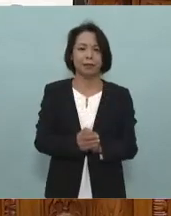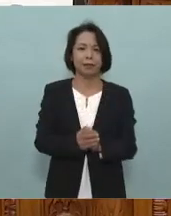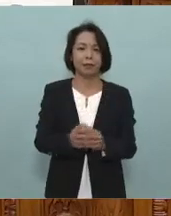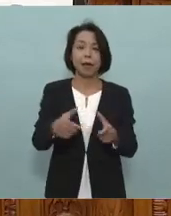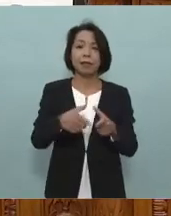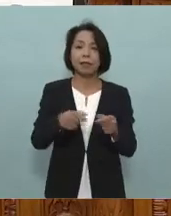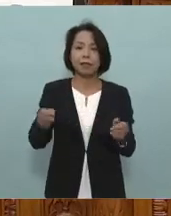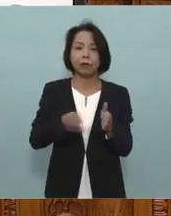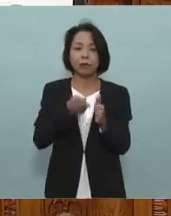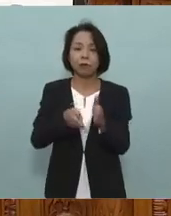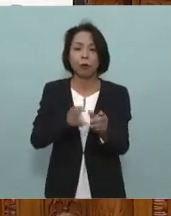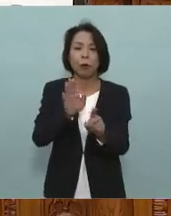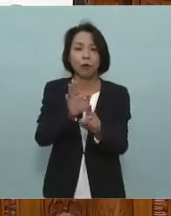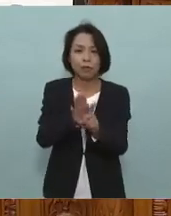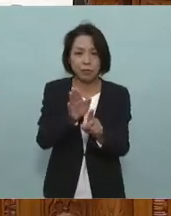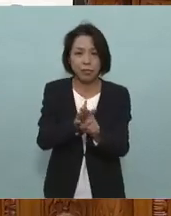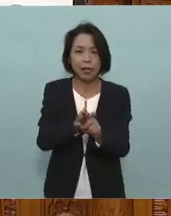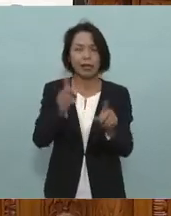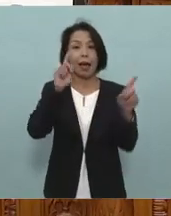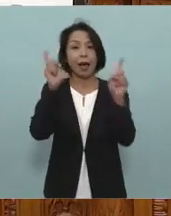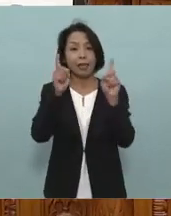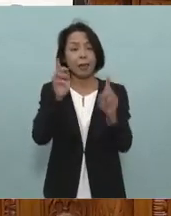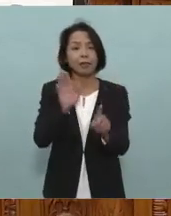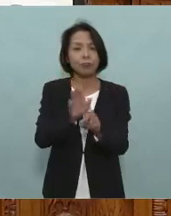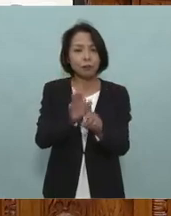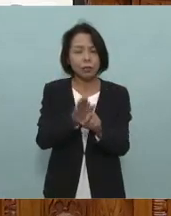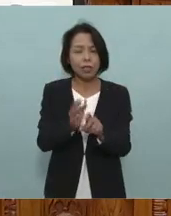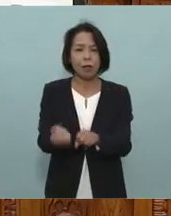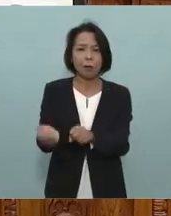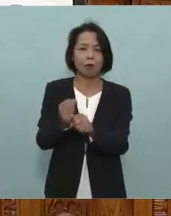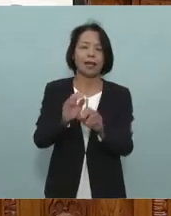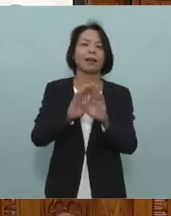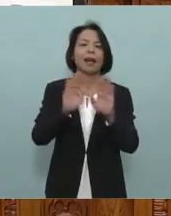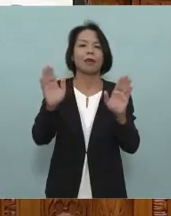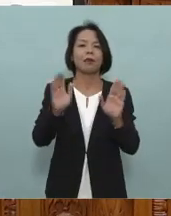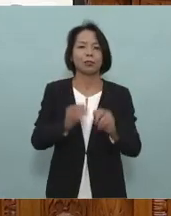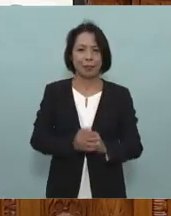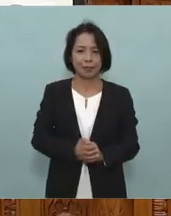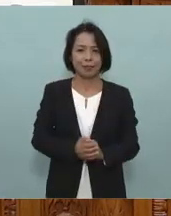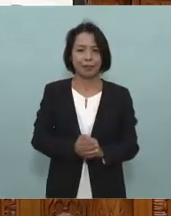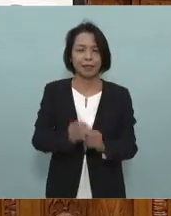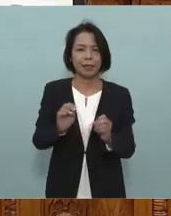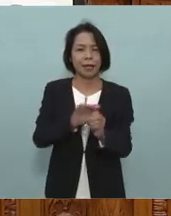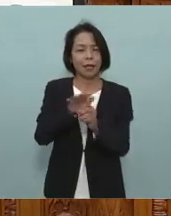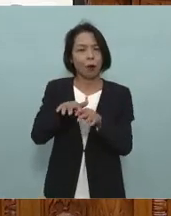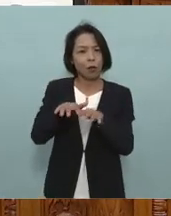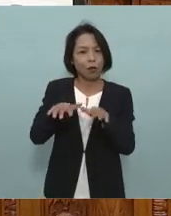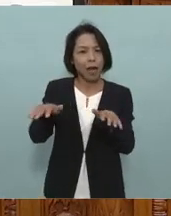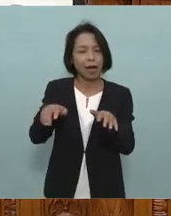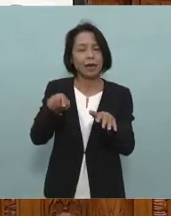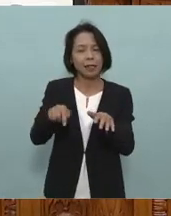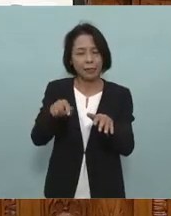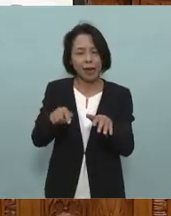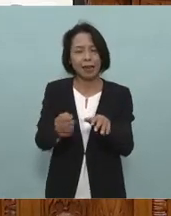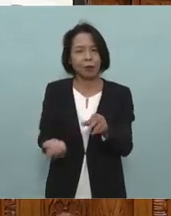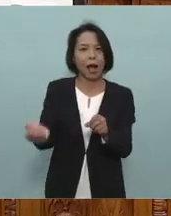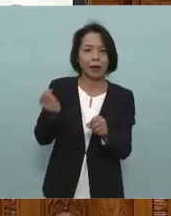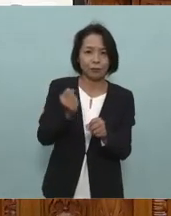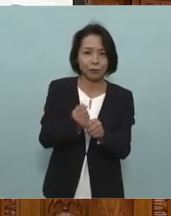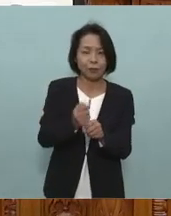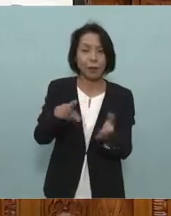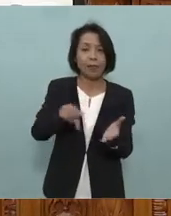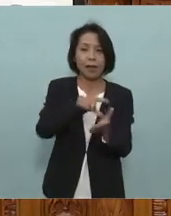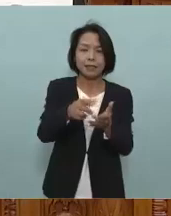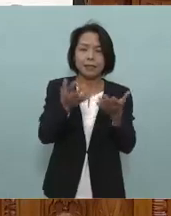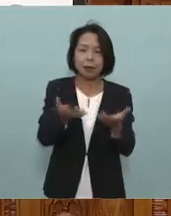やイベント支援も再開しコロナ化からの需要回復地域